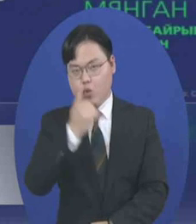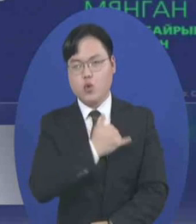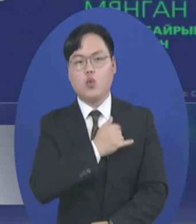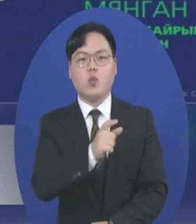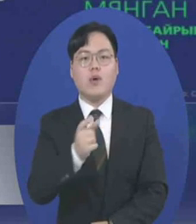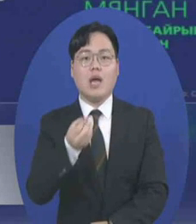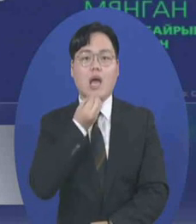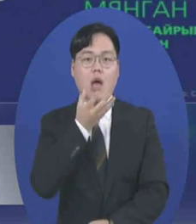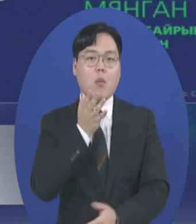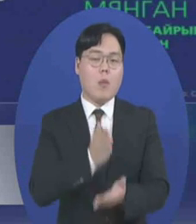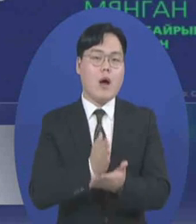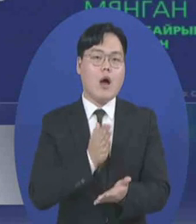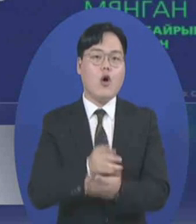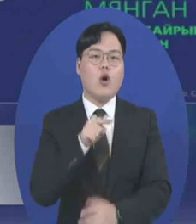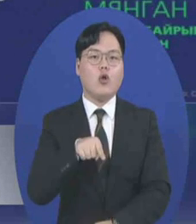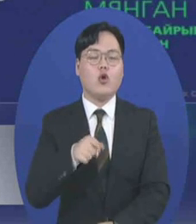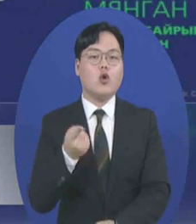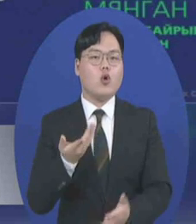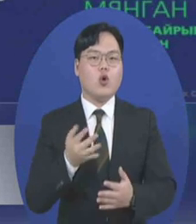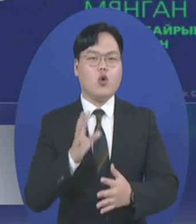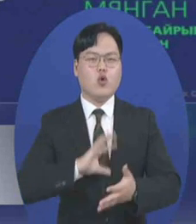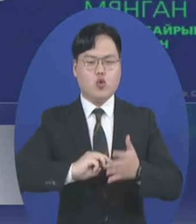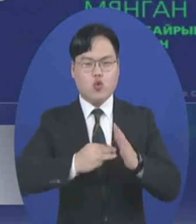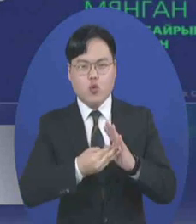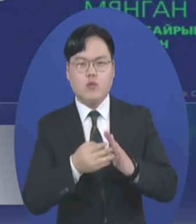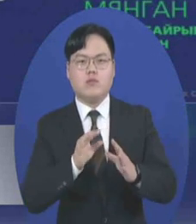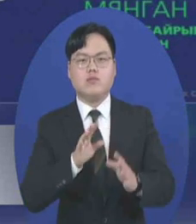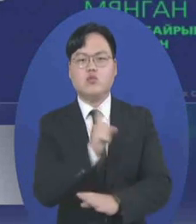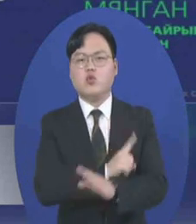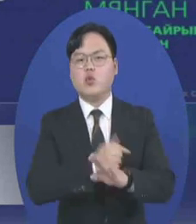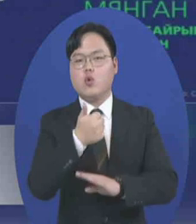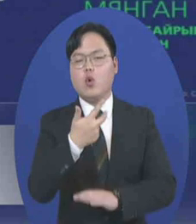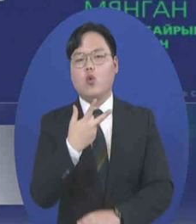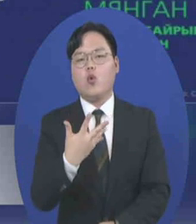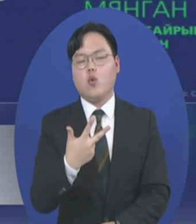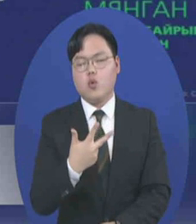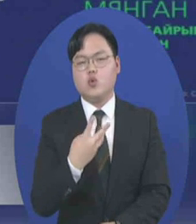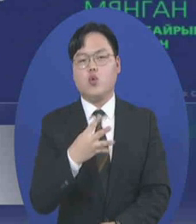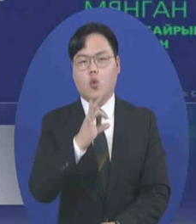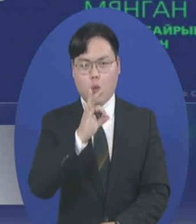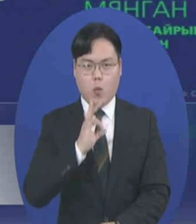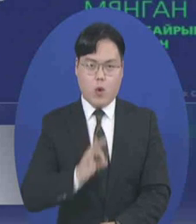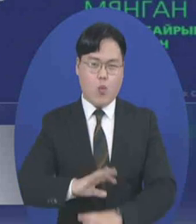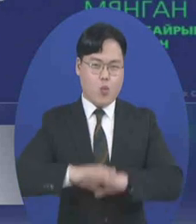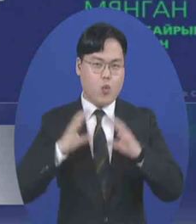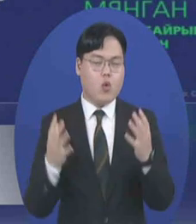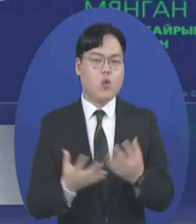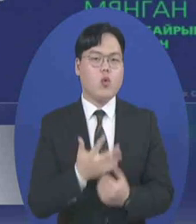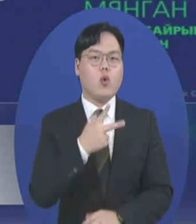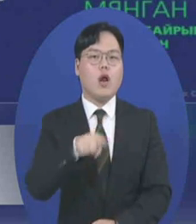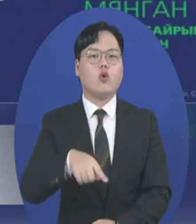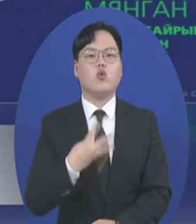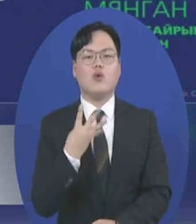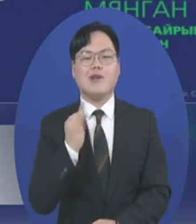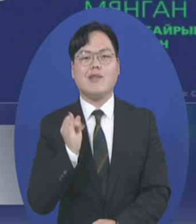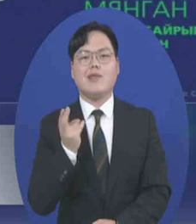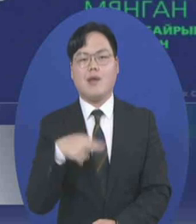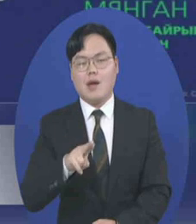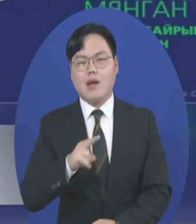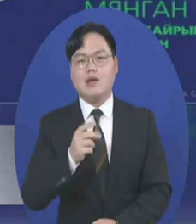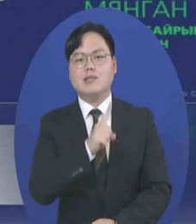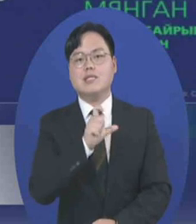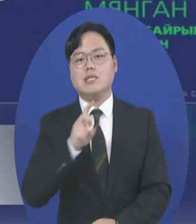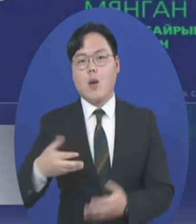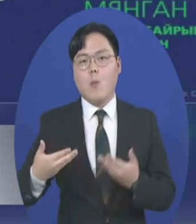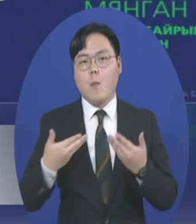онцоллоо. Өнөөдрийн байдлаар 10 их наядын цогц төлөвлөгөөний гүйцэтгэл 34% байна. Нийт 3.4 их наяд төгрөгийн зээл